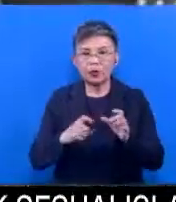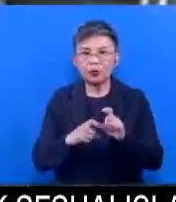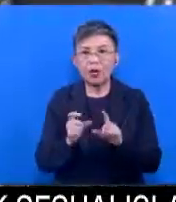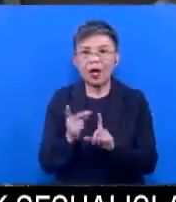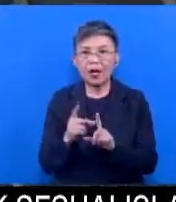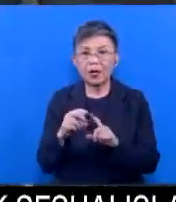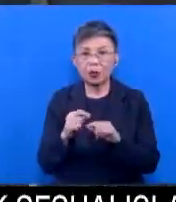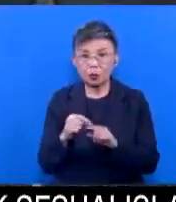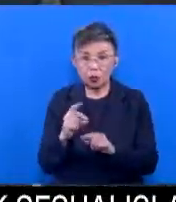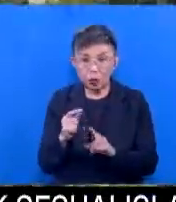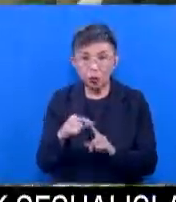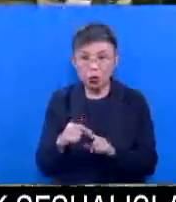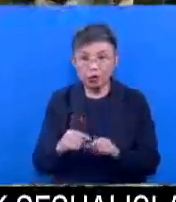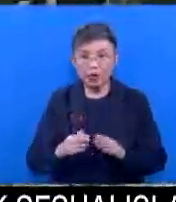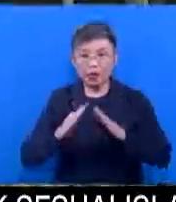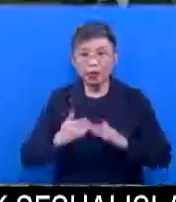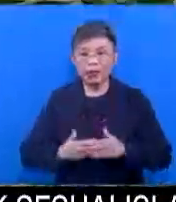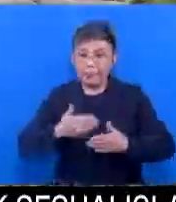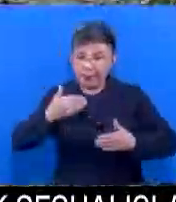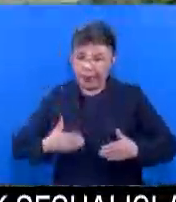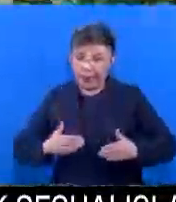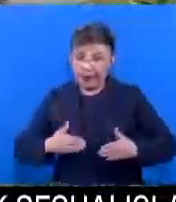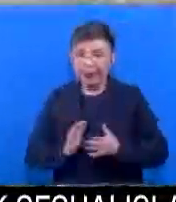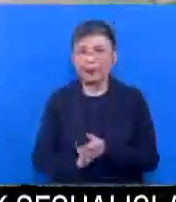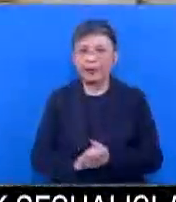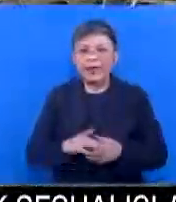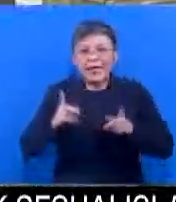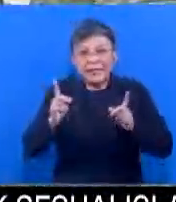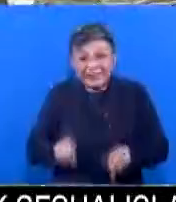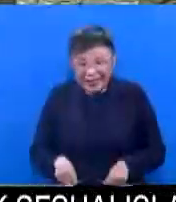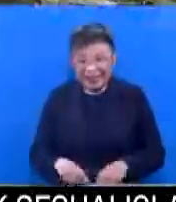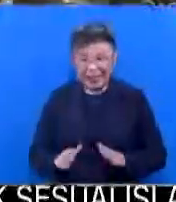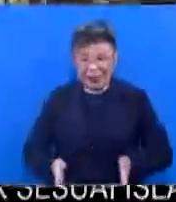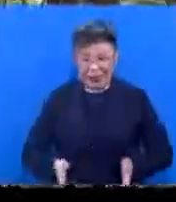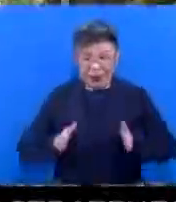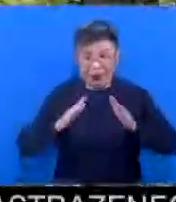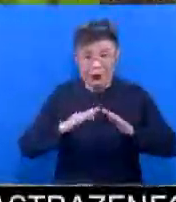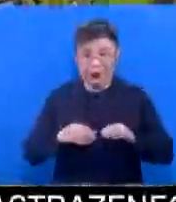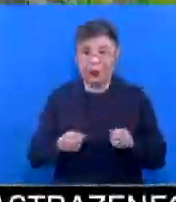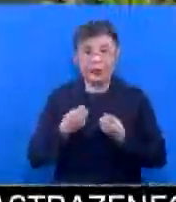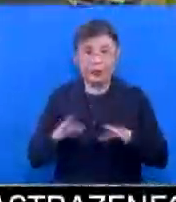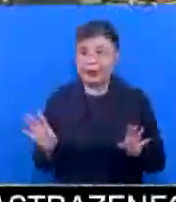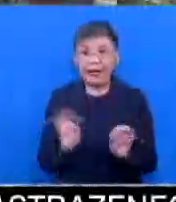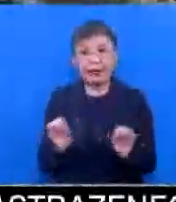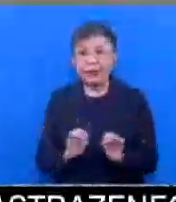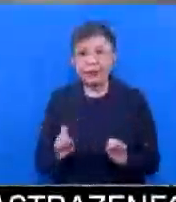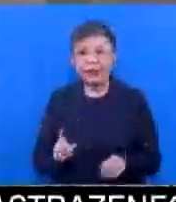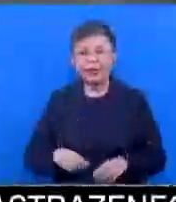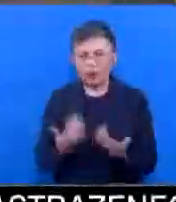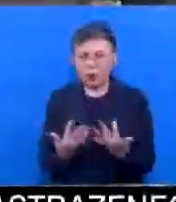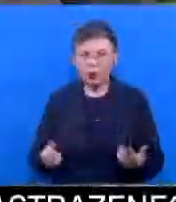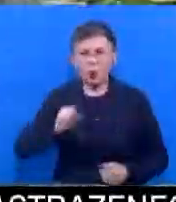yang tinggal di belakangnya. Akibatnya, rumah yang dibangun oleh keluarga Sukendro ini tidak bisa selesai karena selalu